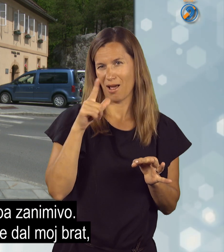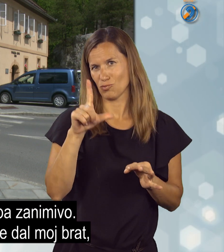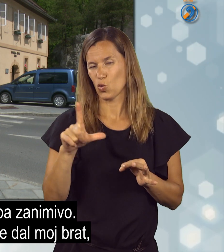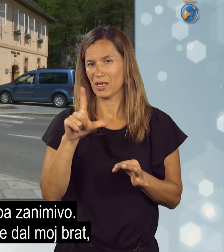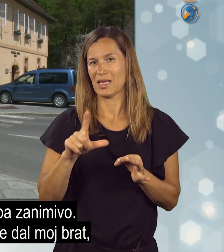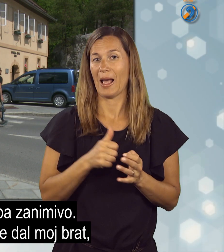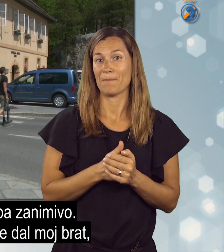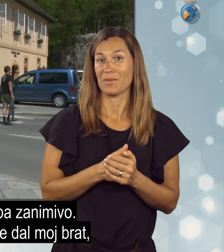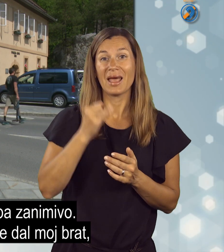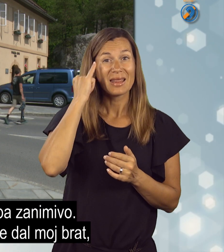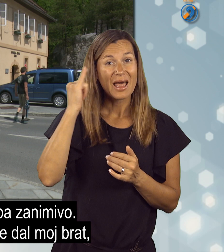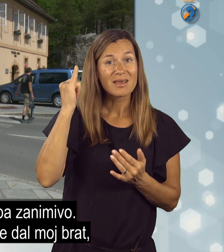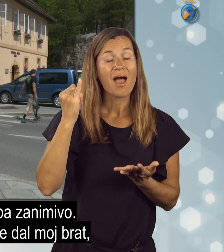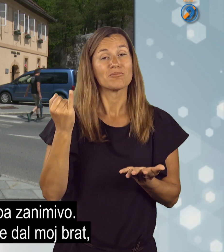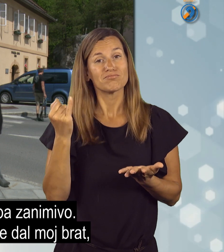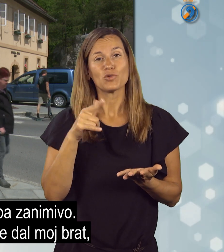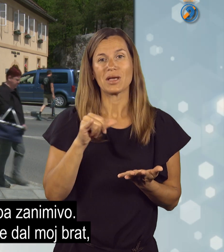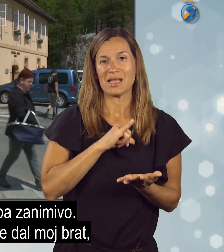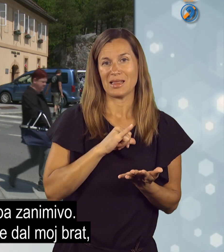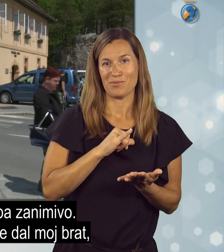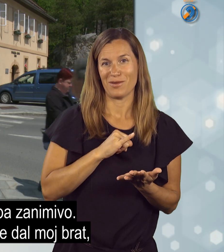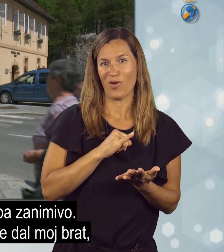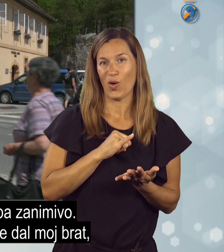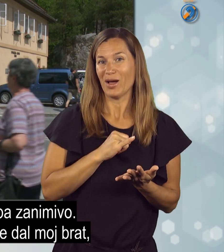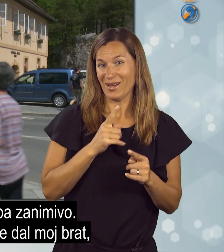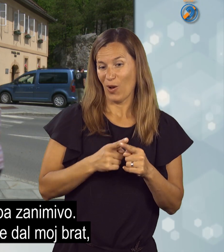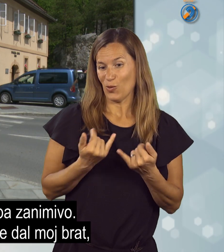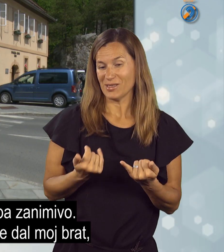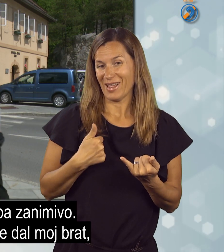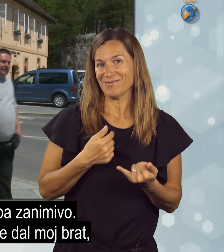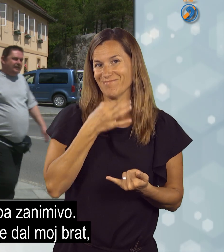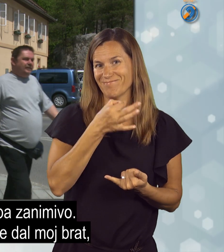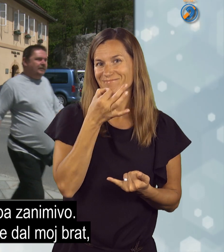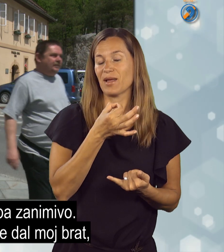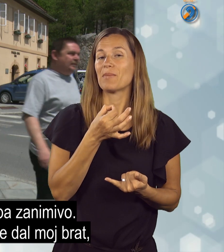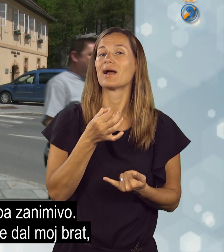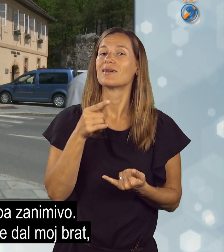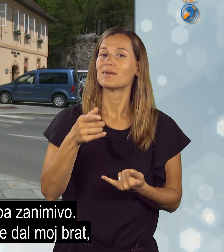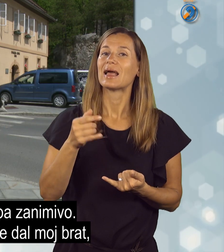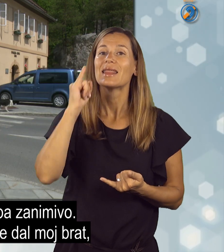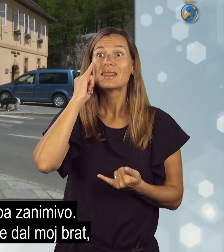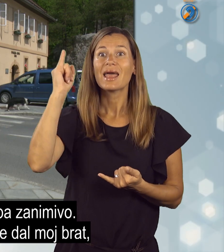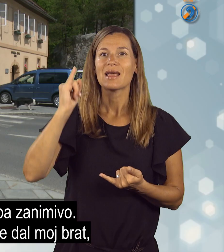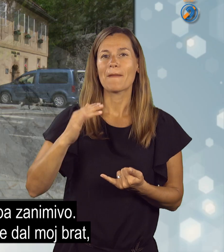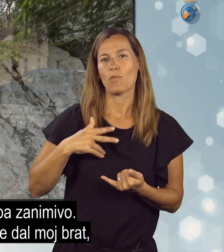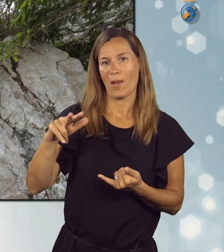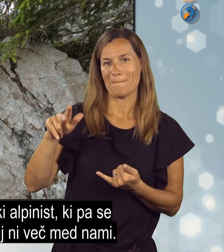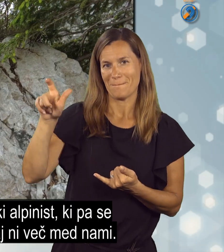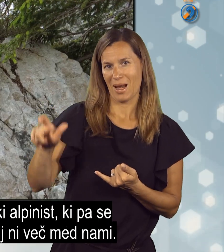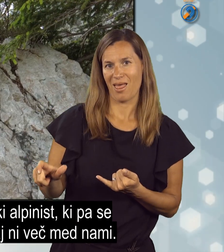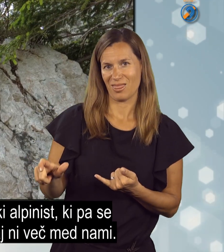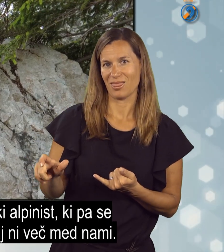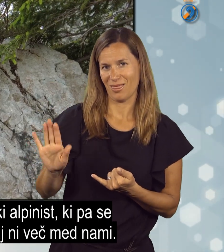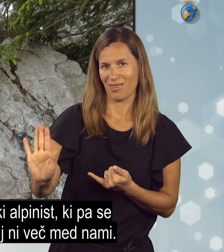Ideja, to je zanimivo, no, ideja je v bistvu, zdaj ko glih jaz vam tole govorim, idejo je dal moj brat, zelo